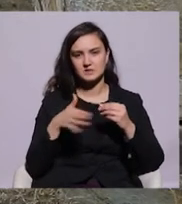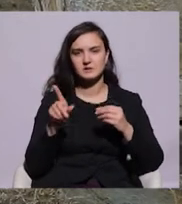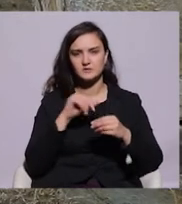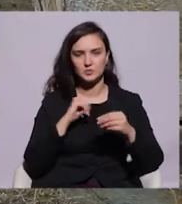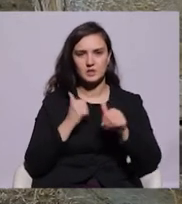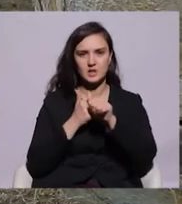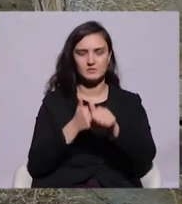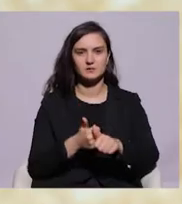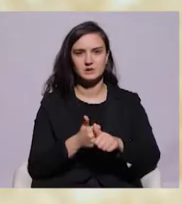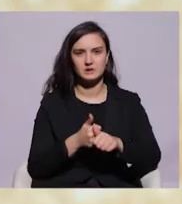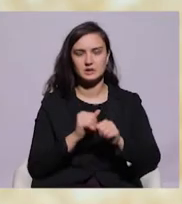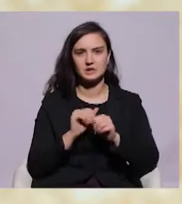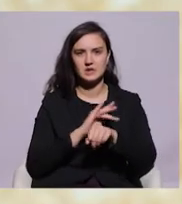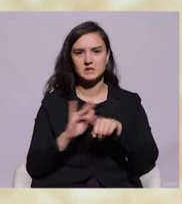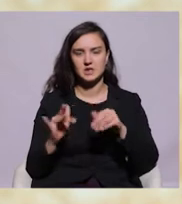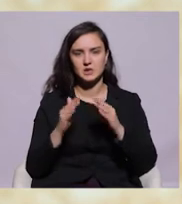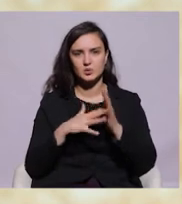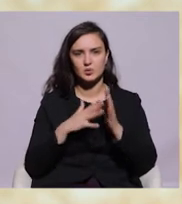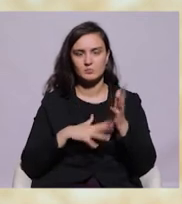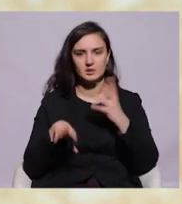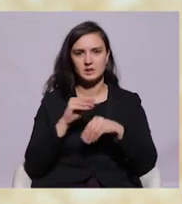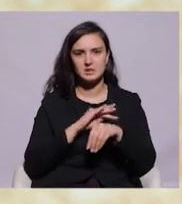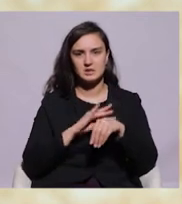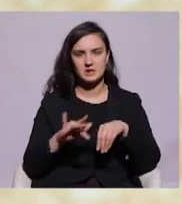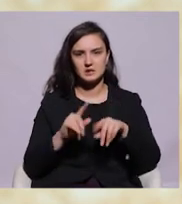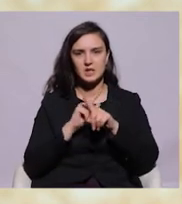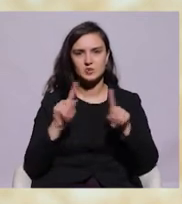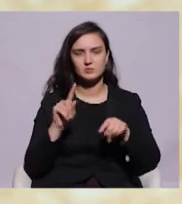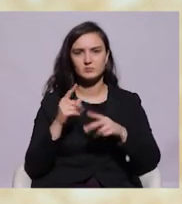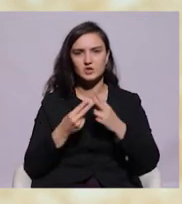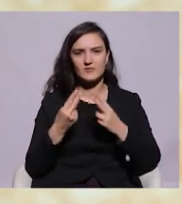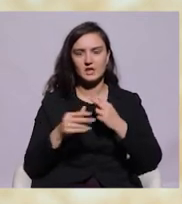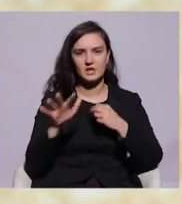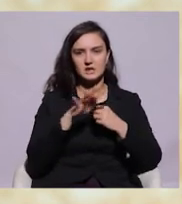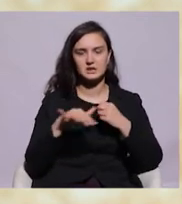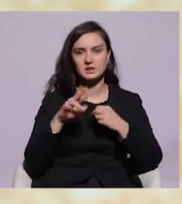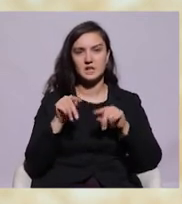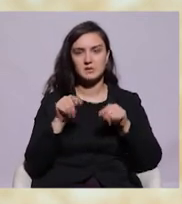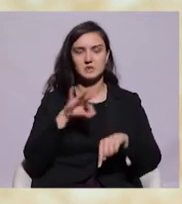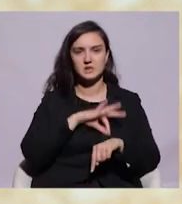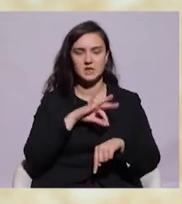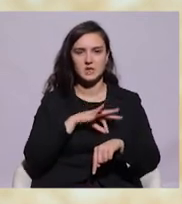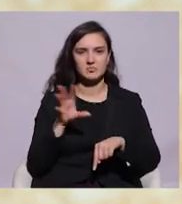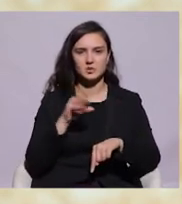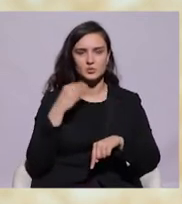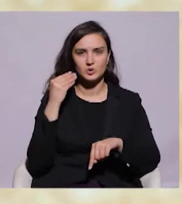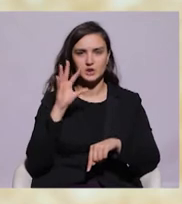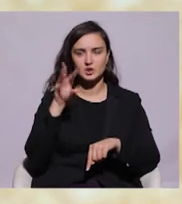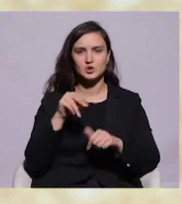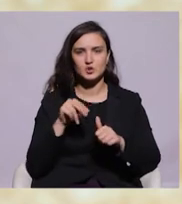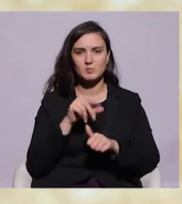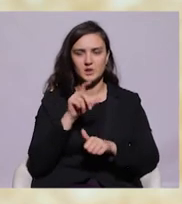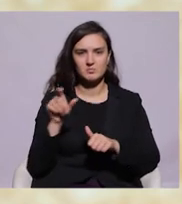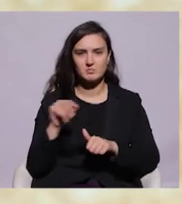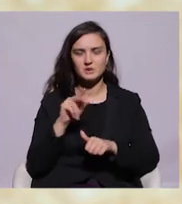წასვლას ისინიც თან გაჰყვნენ. დაიცალა სოფლები, ანუ გაცარიელ და განსაკუთრებით ჯავახეთი და ამით ისარგებლეს თურქეთში